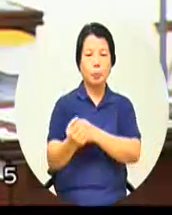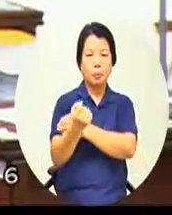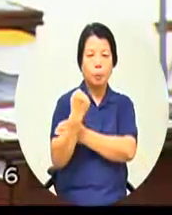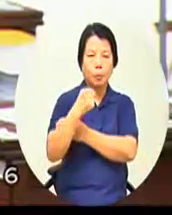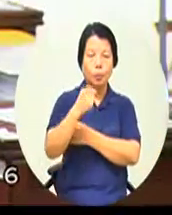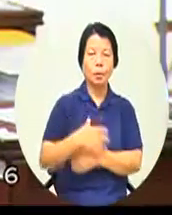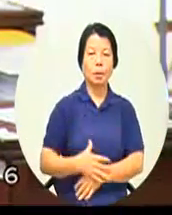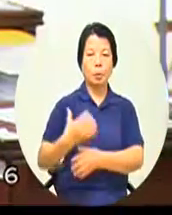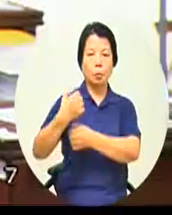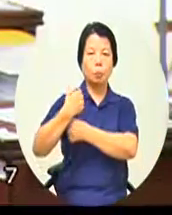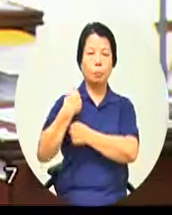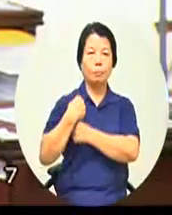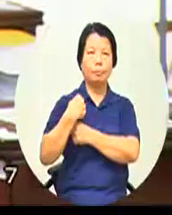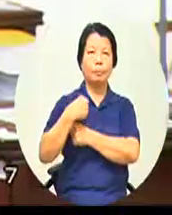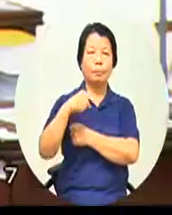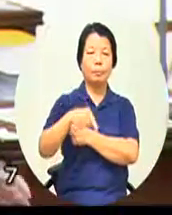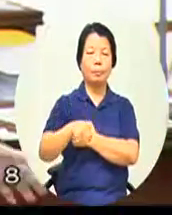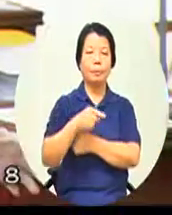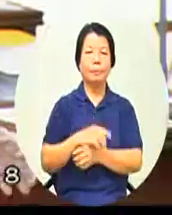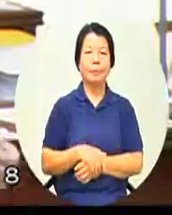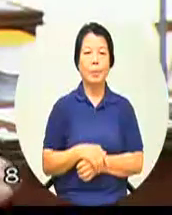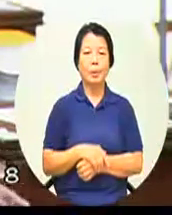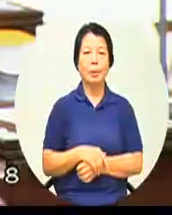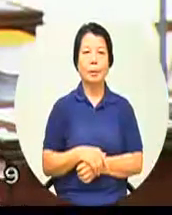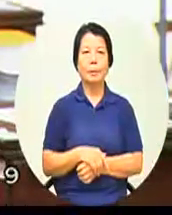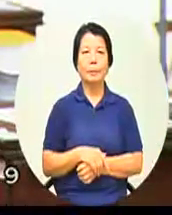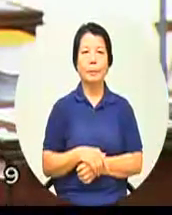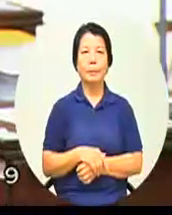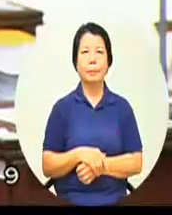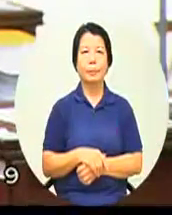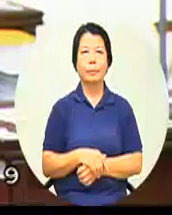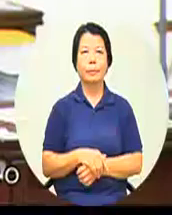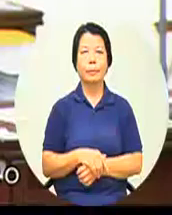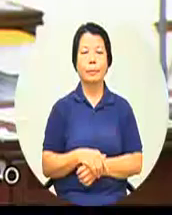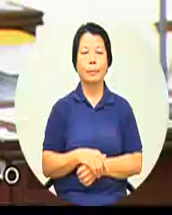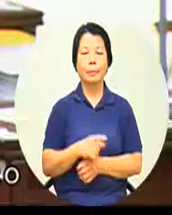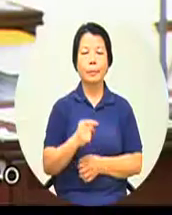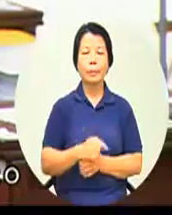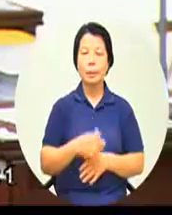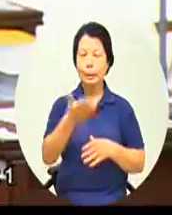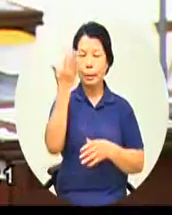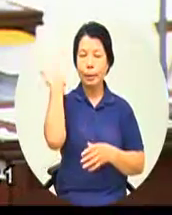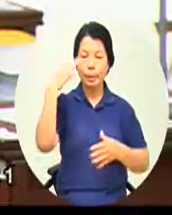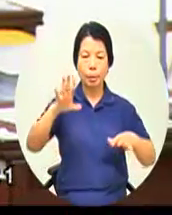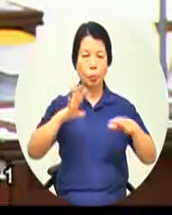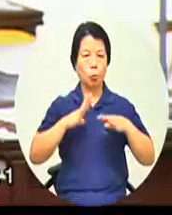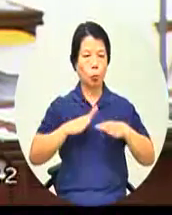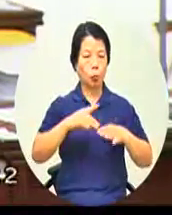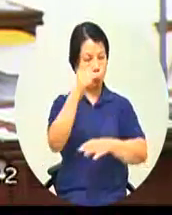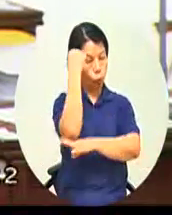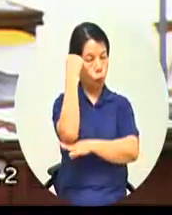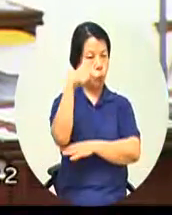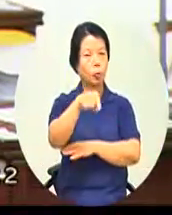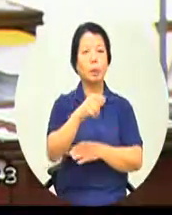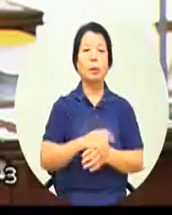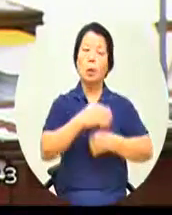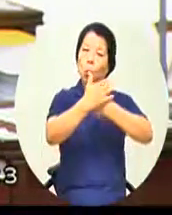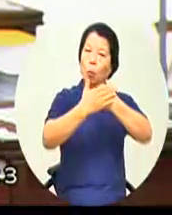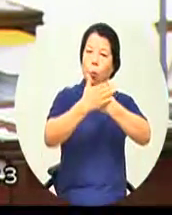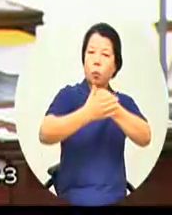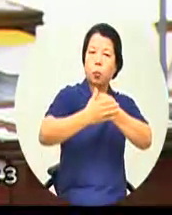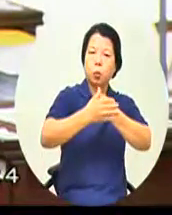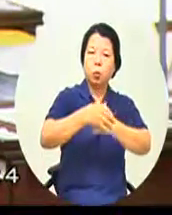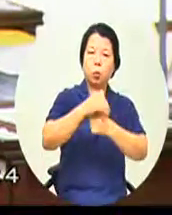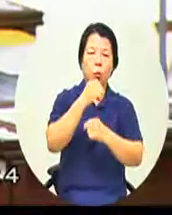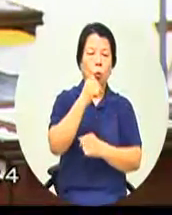啊、军人，对不对？哦，培育军人摇篮嘞，拢是遐比较长官的大。但是嘞，那边的维护也非常好， 但是